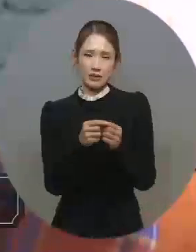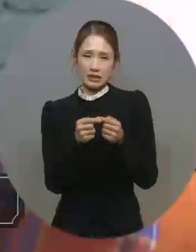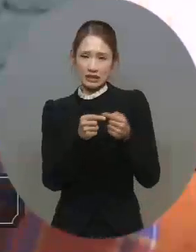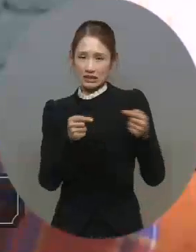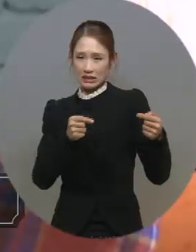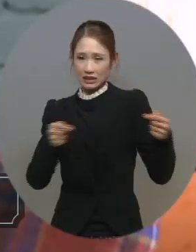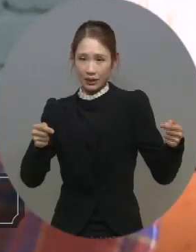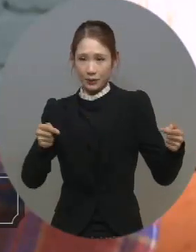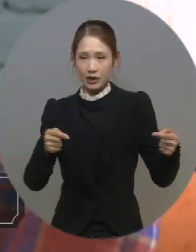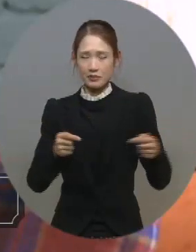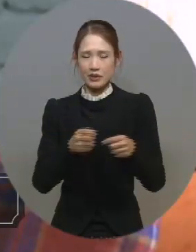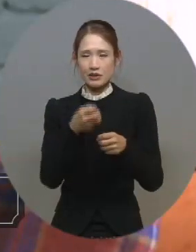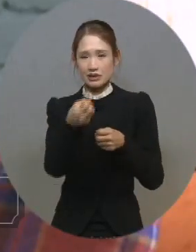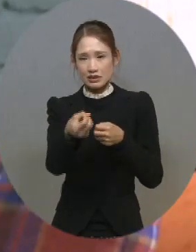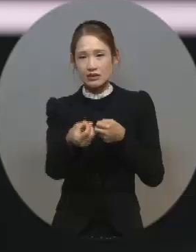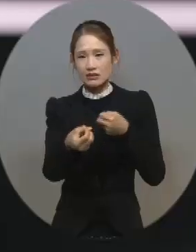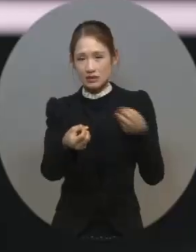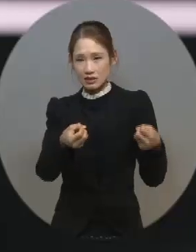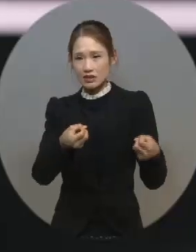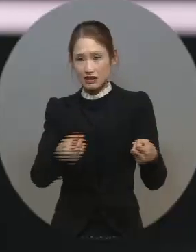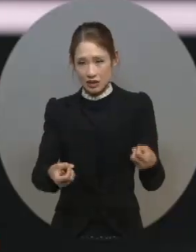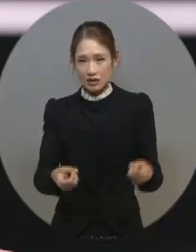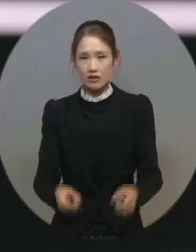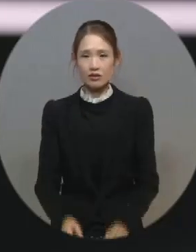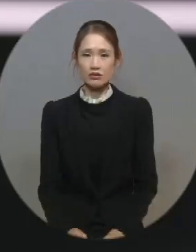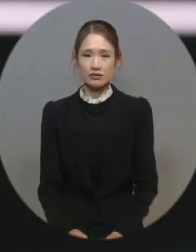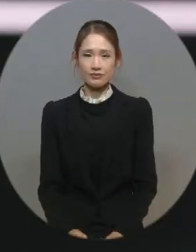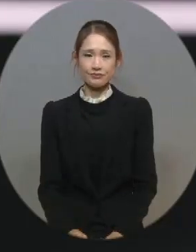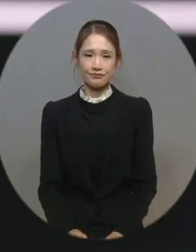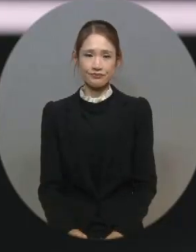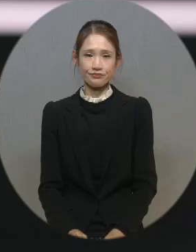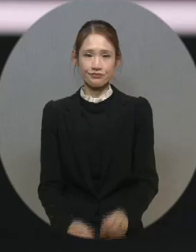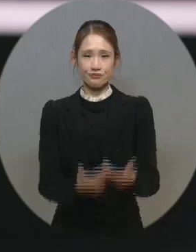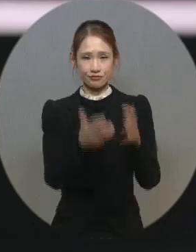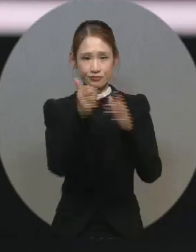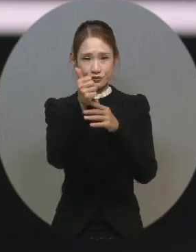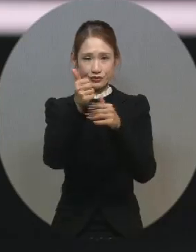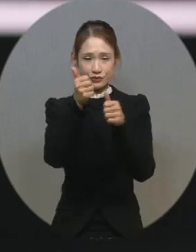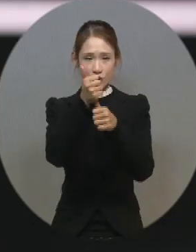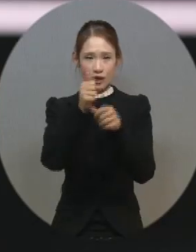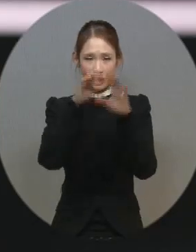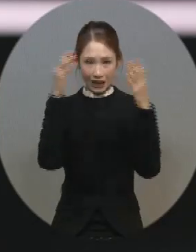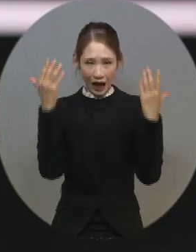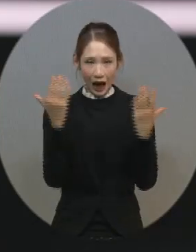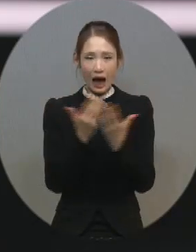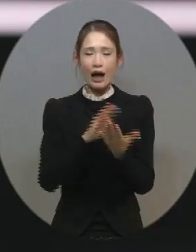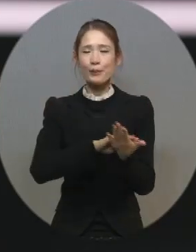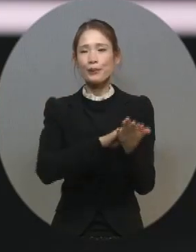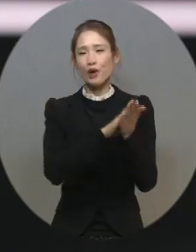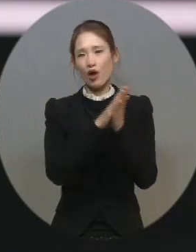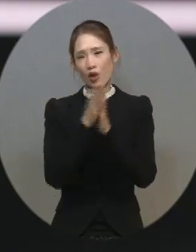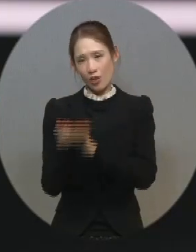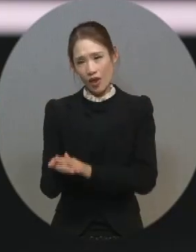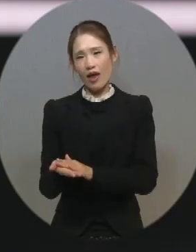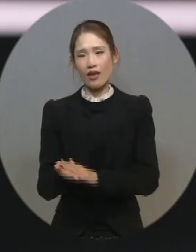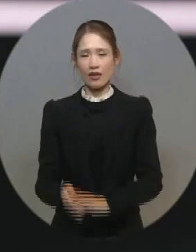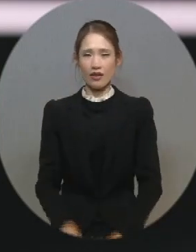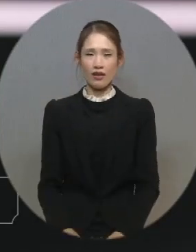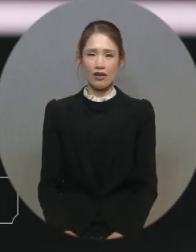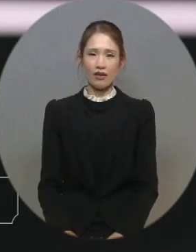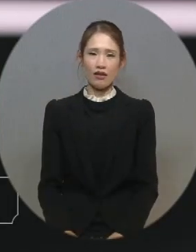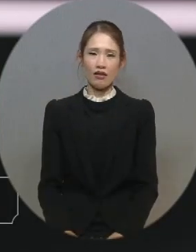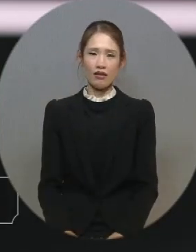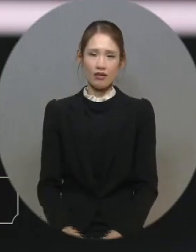그리고 큰 덩어리가 떨어져 나와요. 이 사람뿐이 아니라 부장, 과장 뭐 다 변했는데. 아, 그래요? 네.